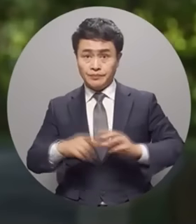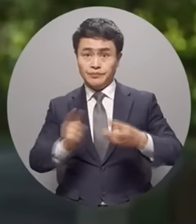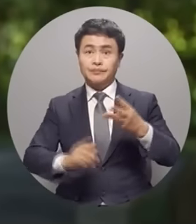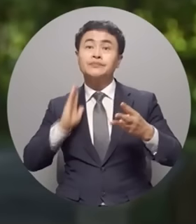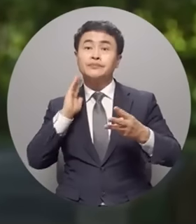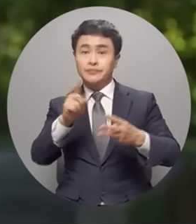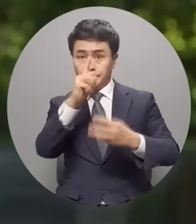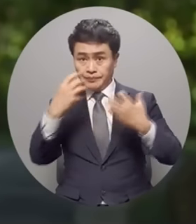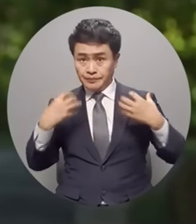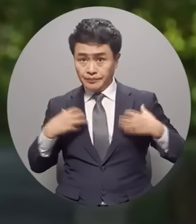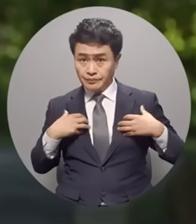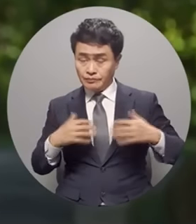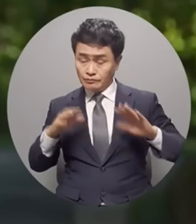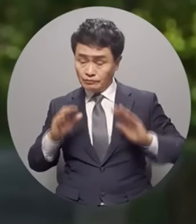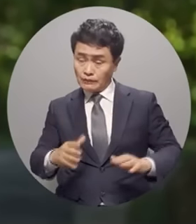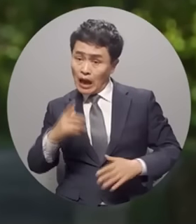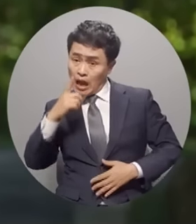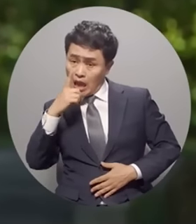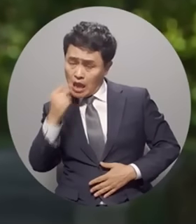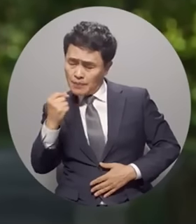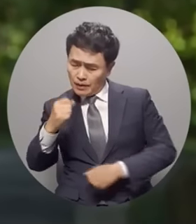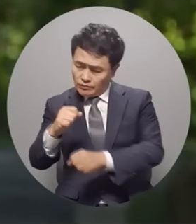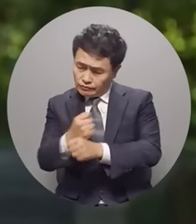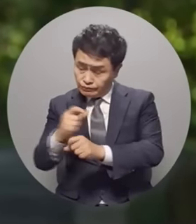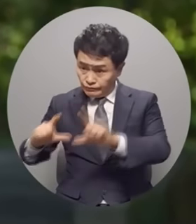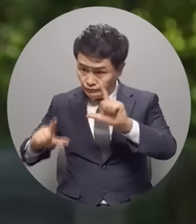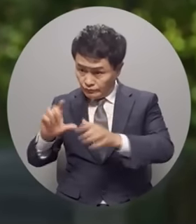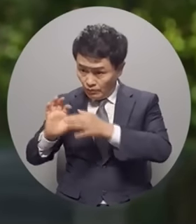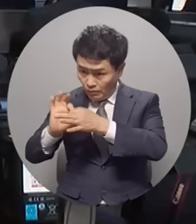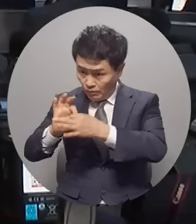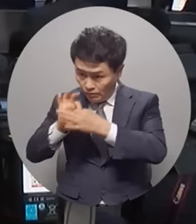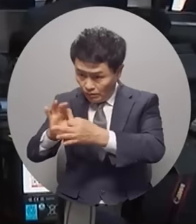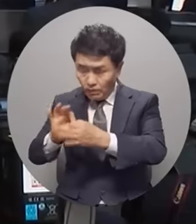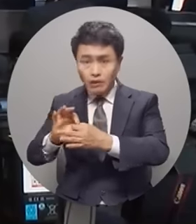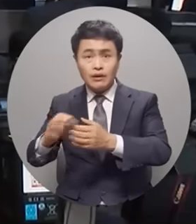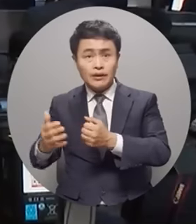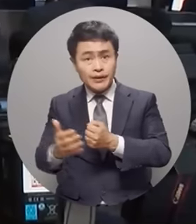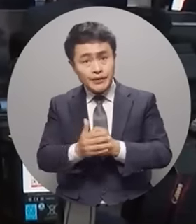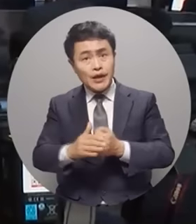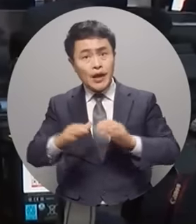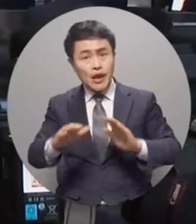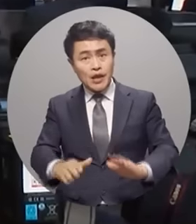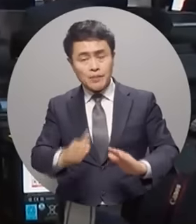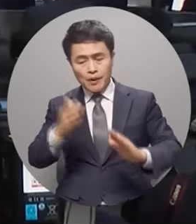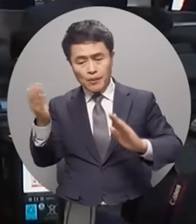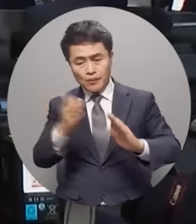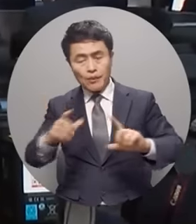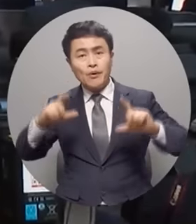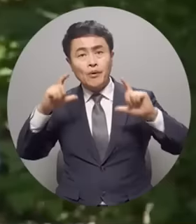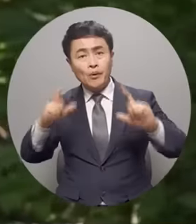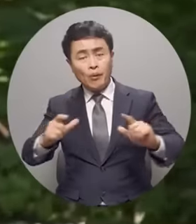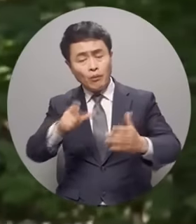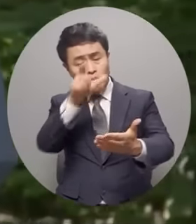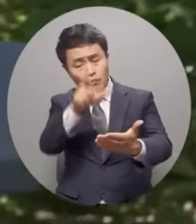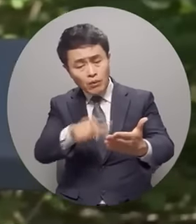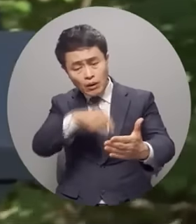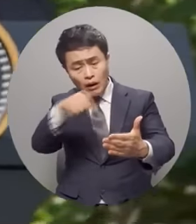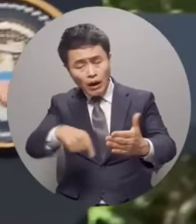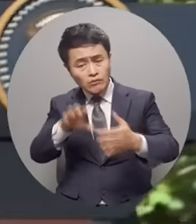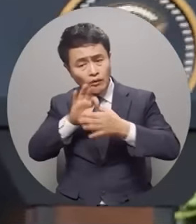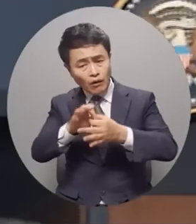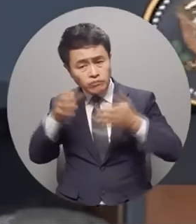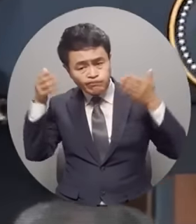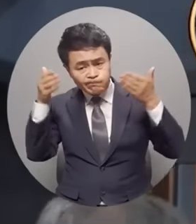윤석열 정부가 꾸준히 일본과 밀착하는 행보를 보여온 만큼 이번 공동성명에 담길 메시지에도 관심이